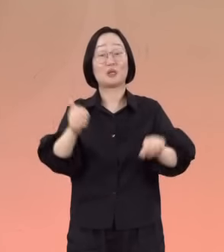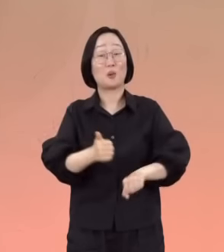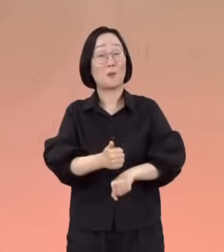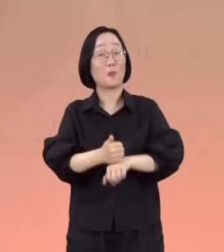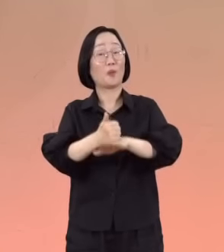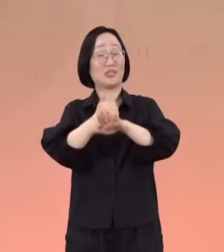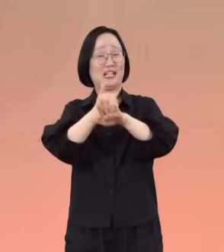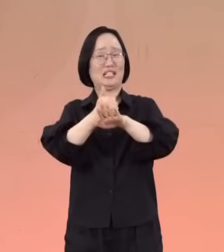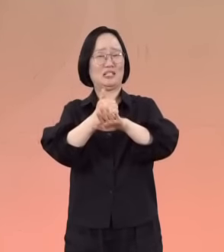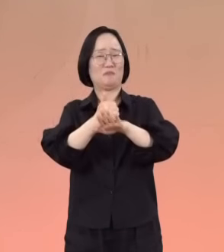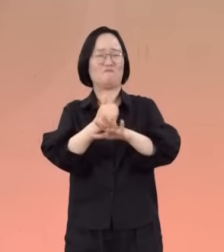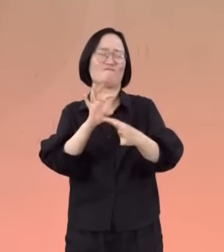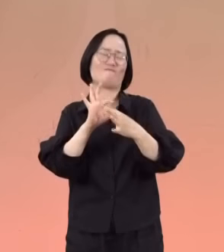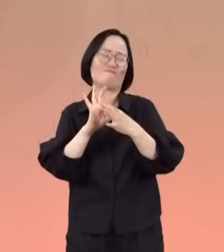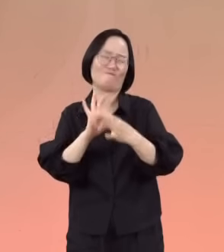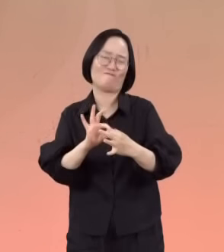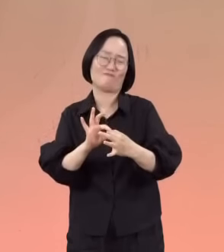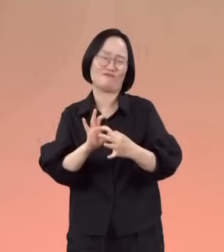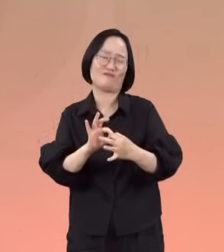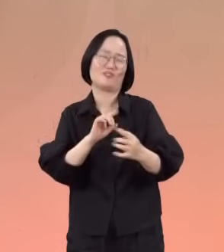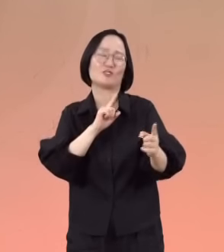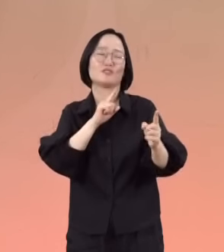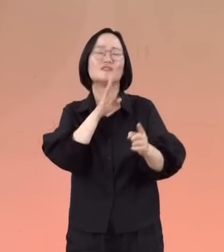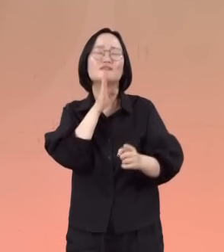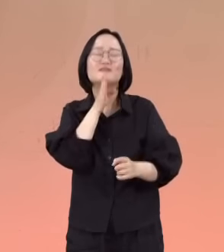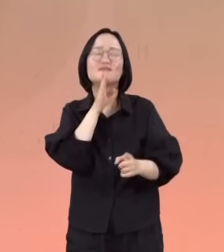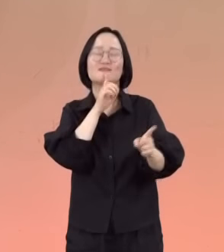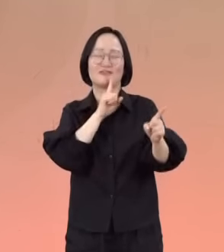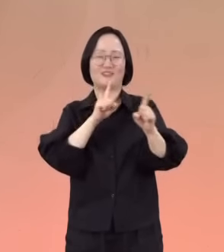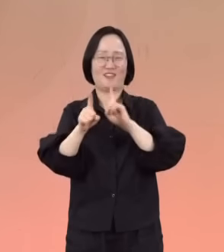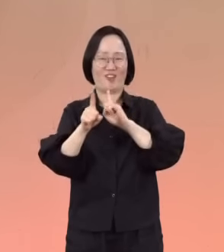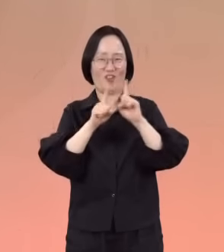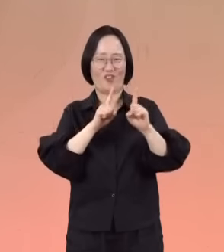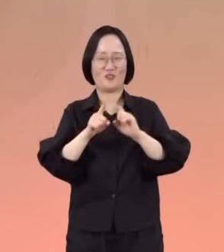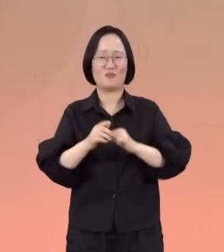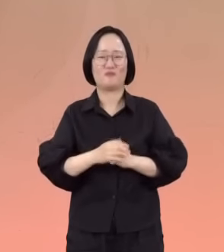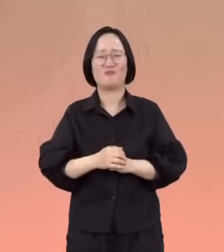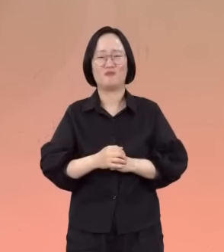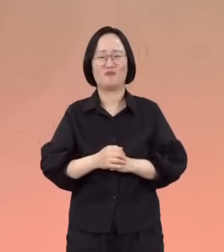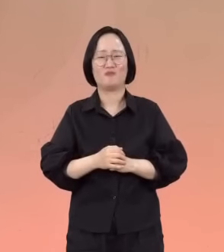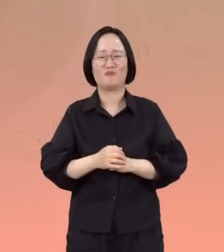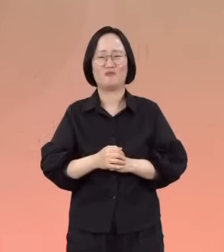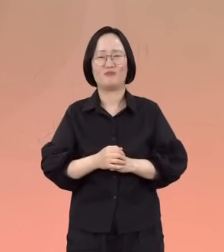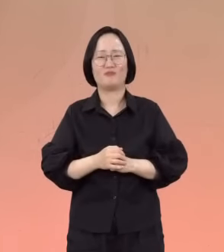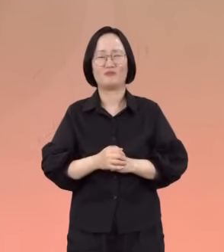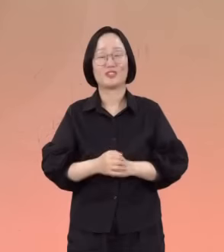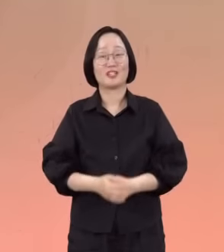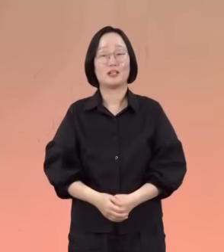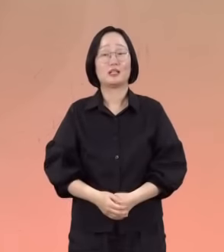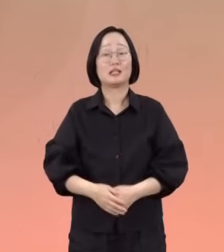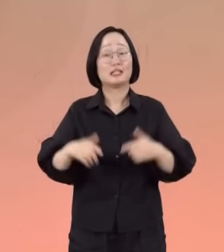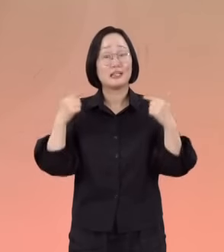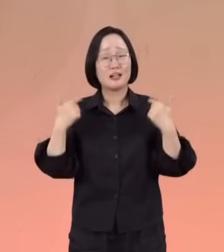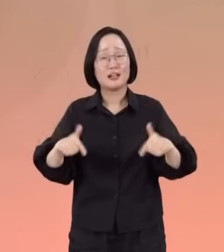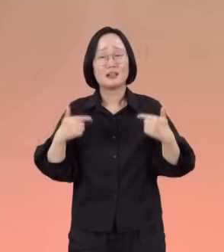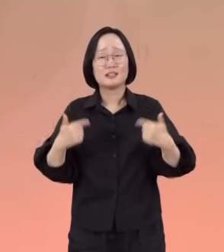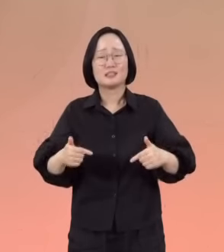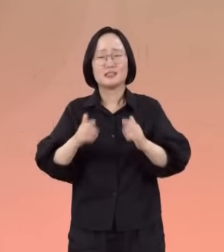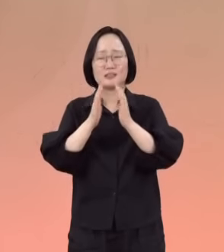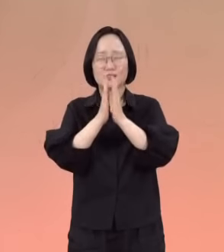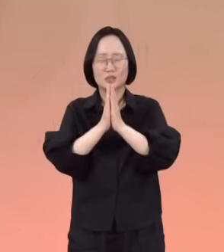여러분 제가 늘 말씀드리지만 늘 기도해야 한다